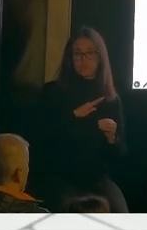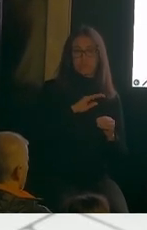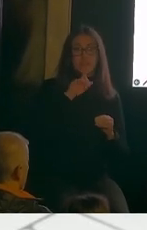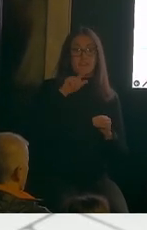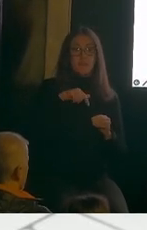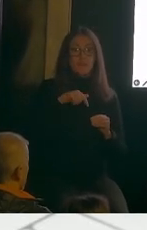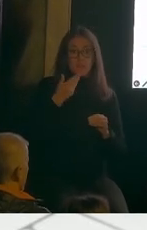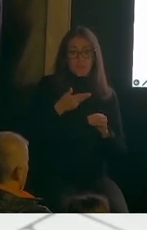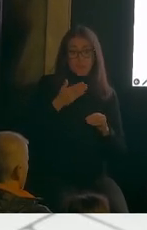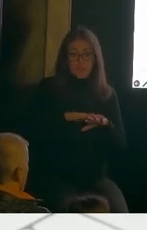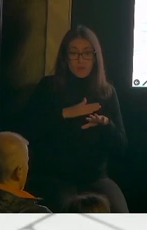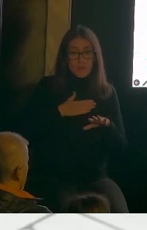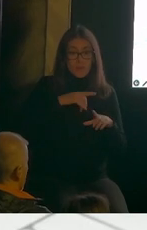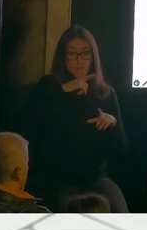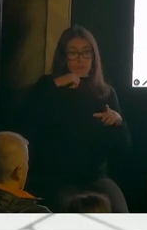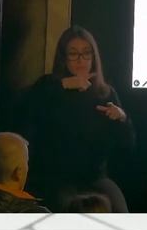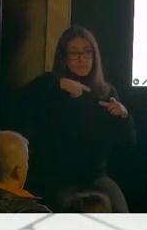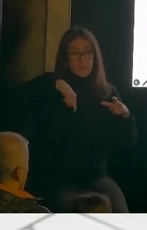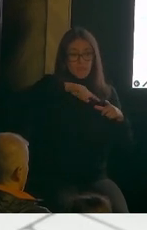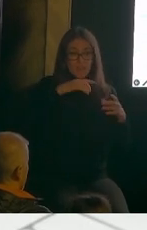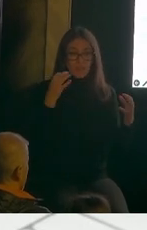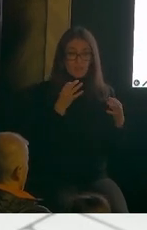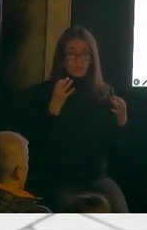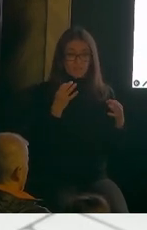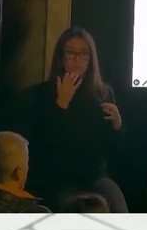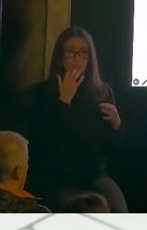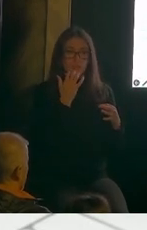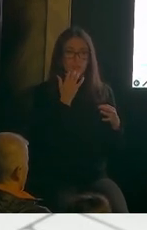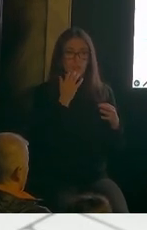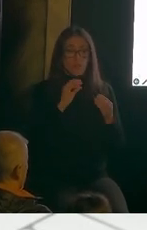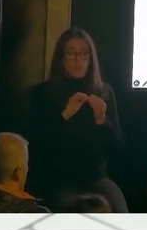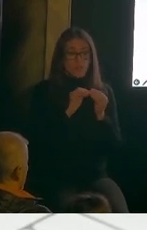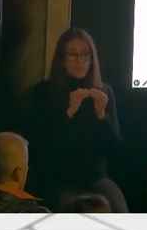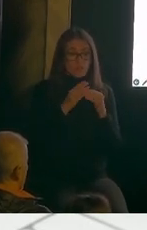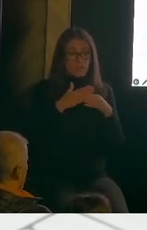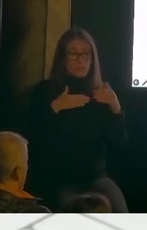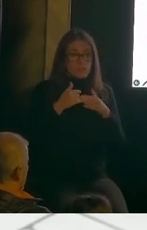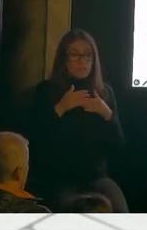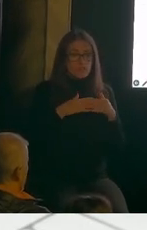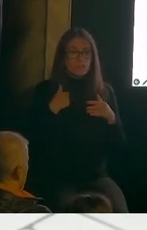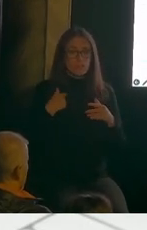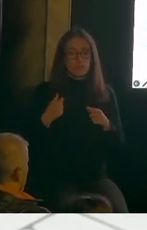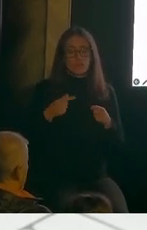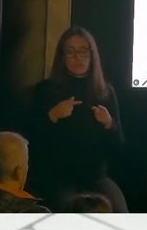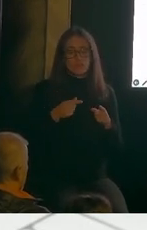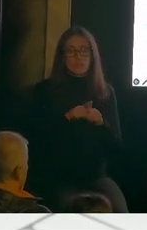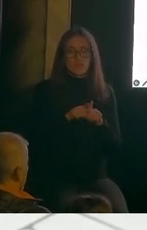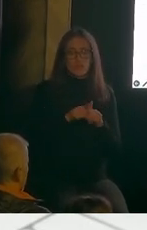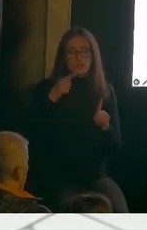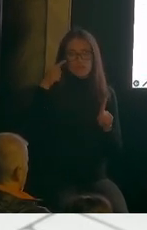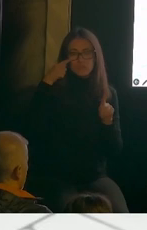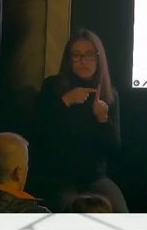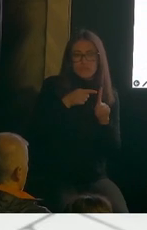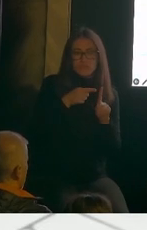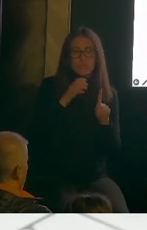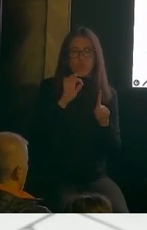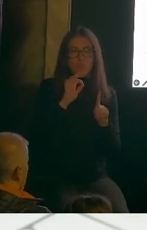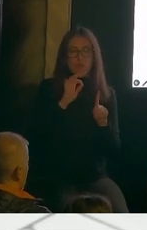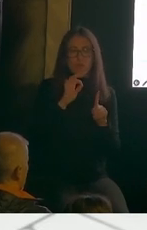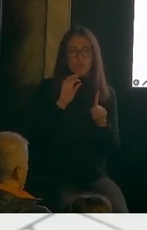pastisseria és que a les elaboracions que faig és donar-li un sentit o un